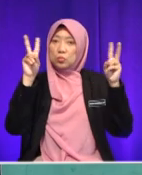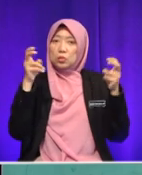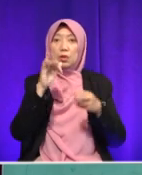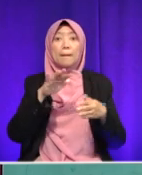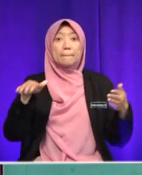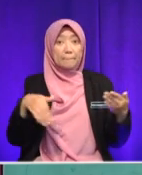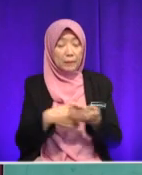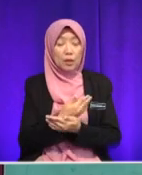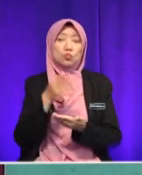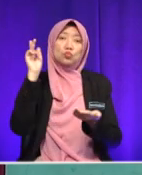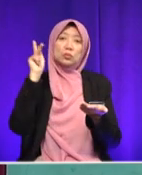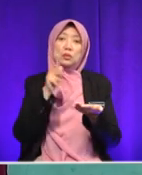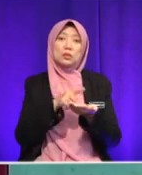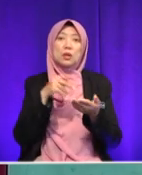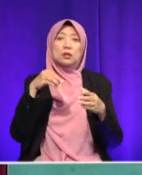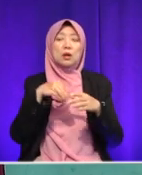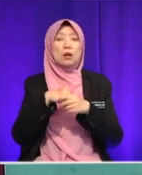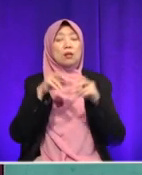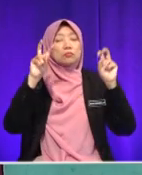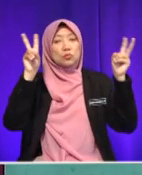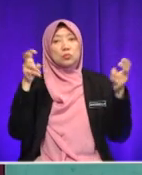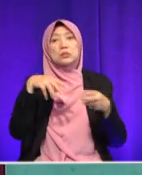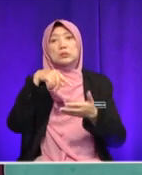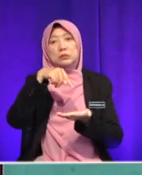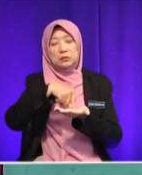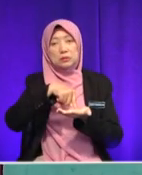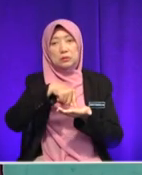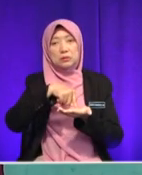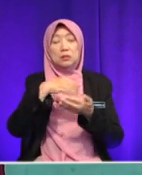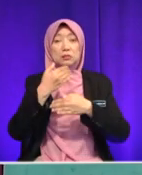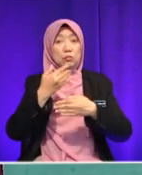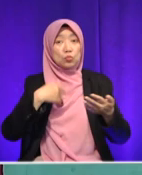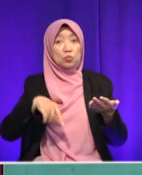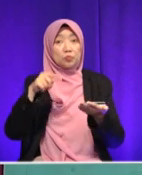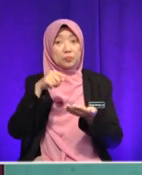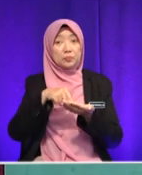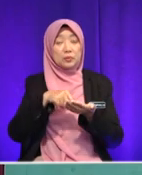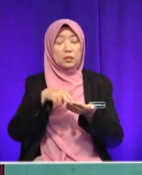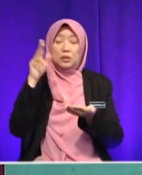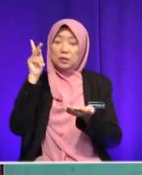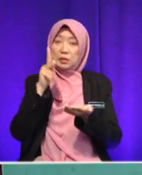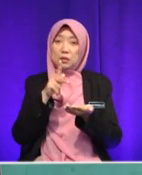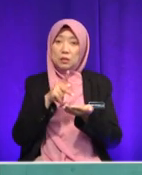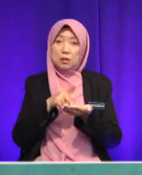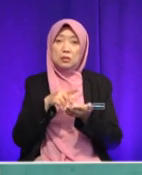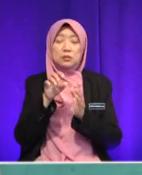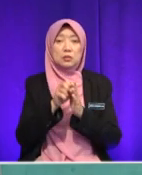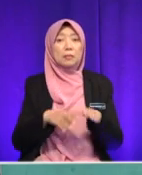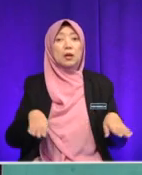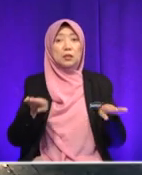baru diperkenalkan dalam topik transformasi. Sebelum ini, topik ini dikenali sebagai